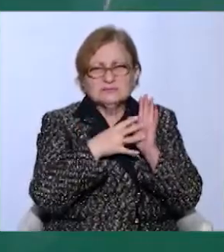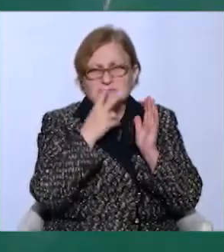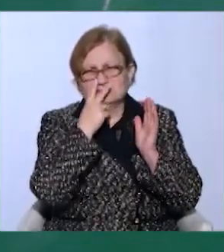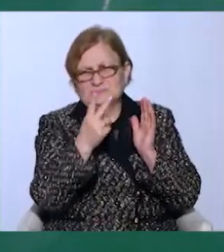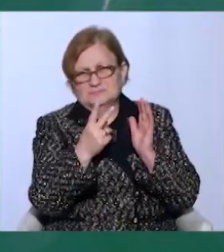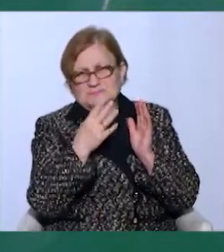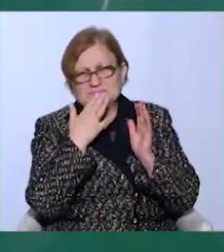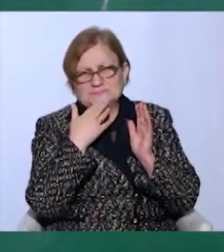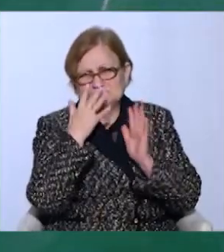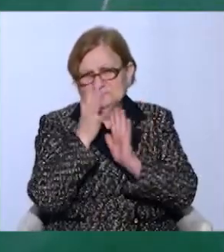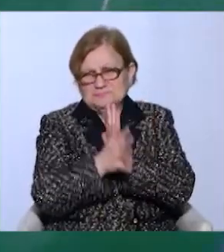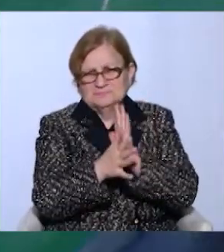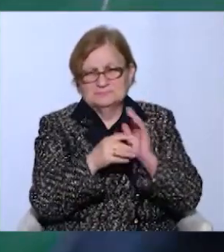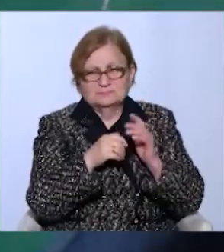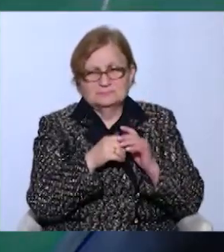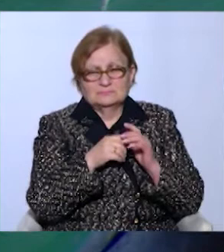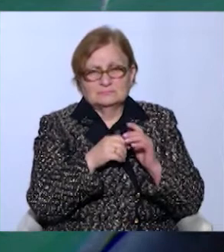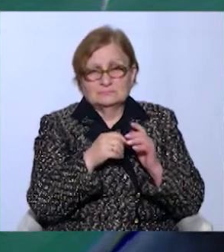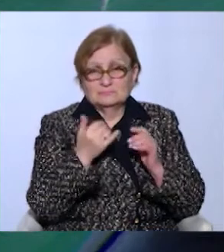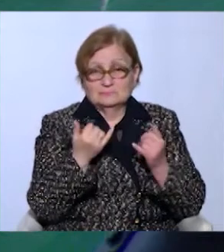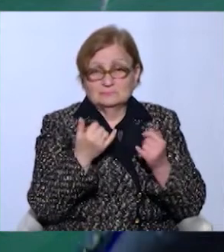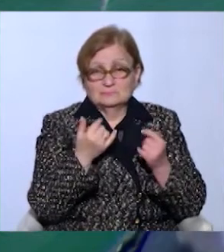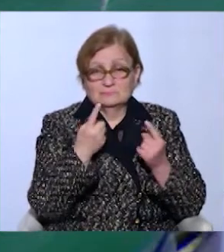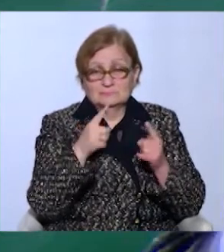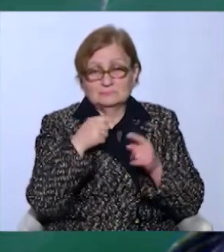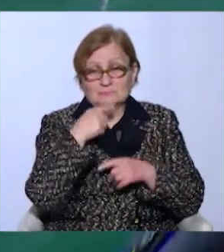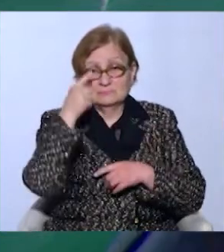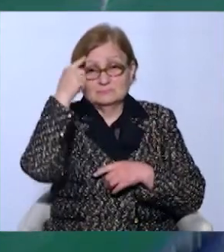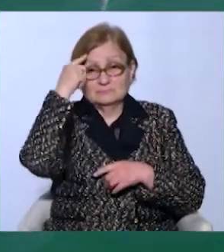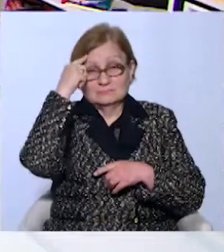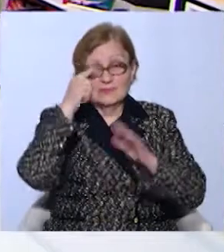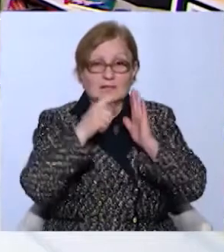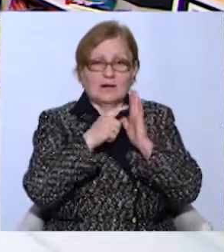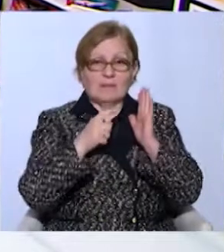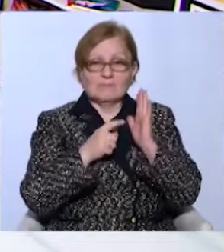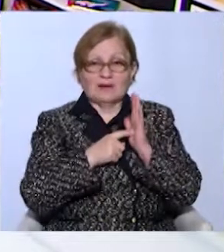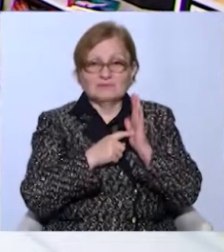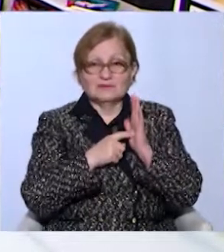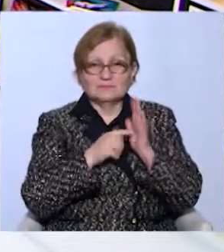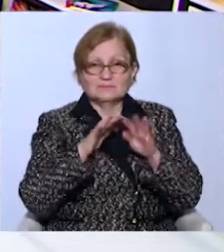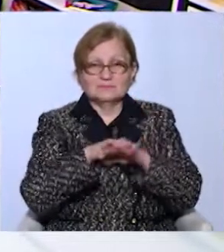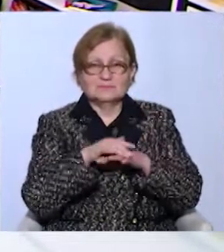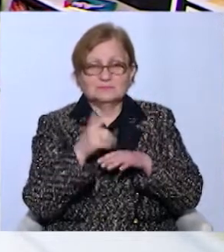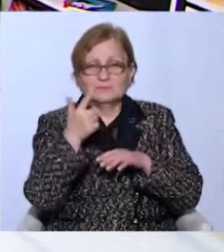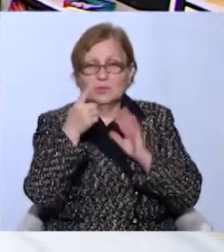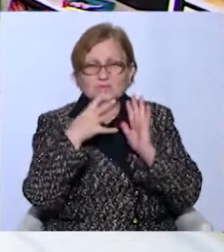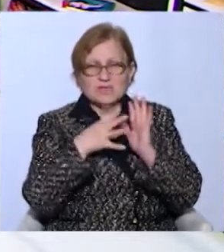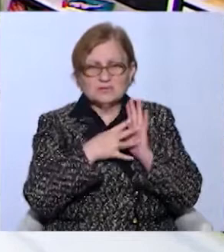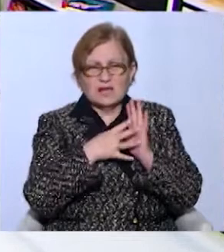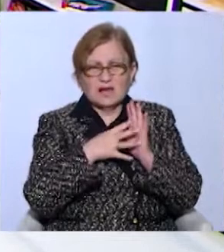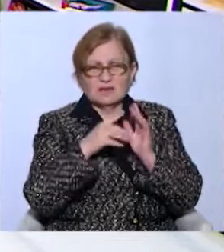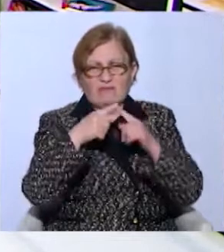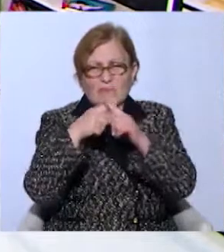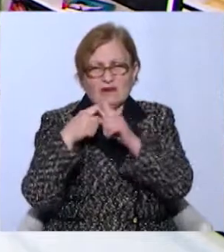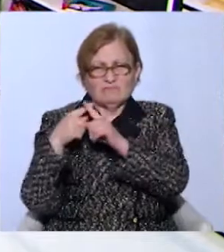ხედავ აი ამ წუთას სულთავში მიტრიალებს გამრავლების ტაბულა და არსა 29 გამრავლების ტაბულაში არ ამხდება